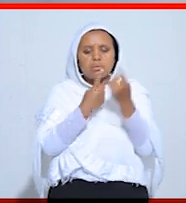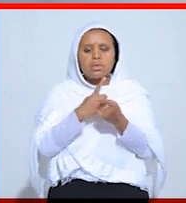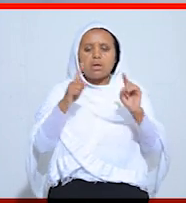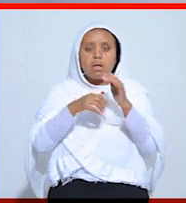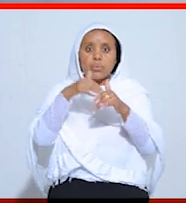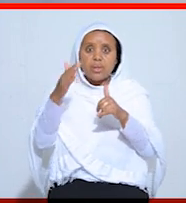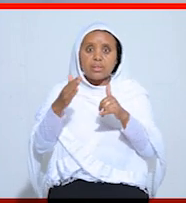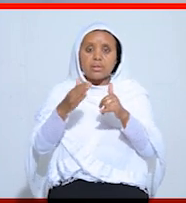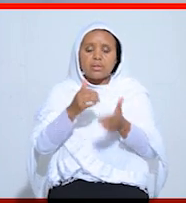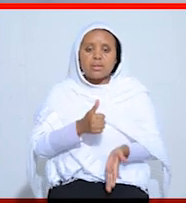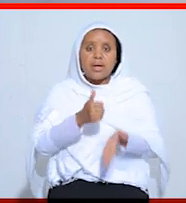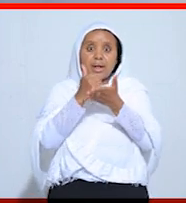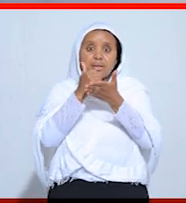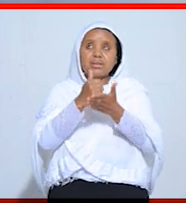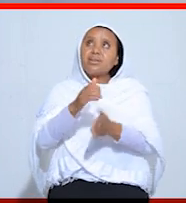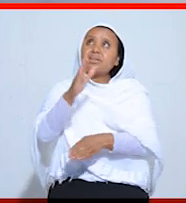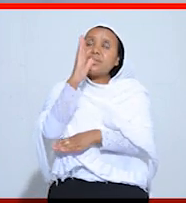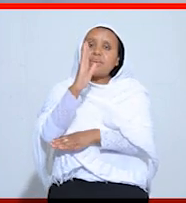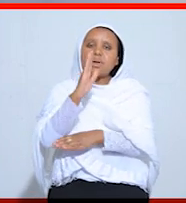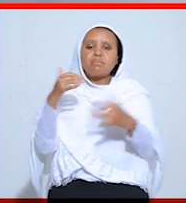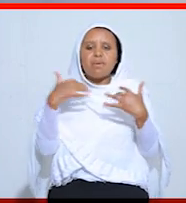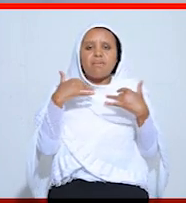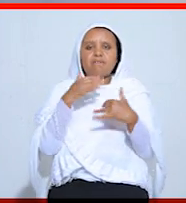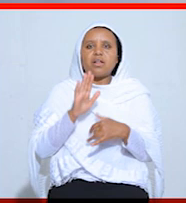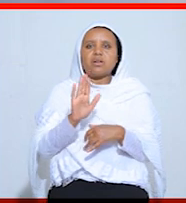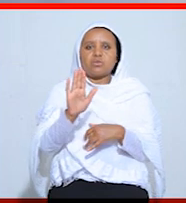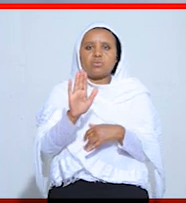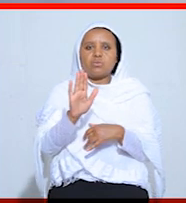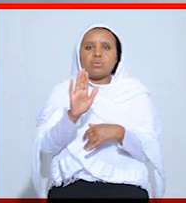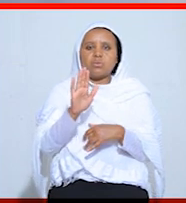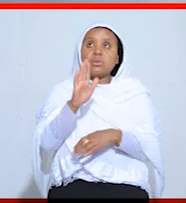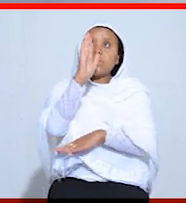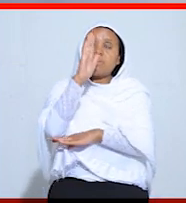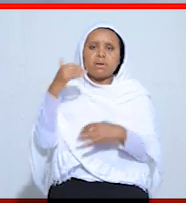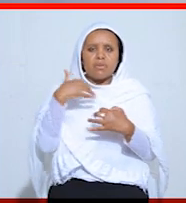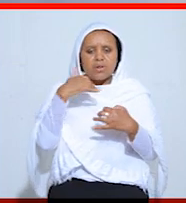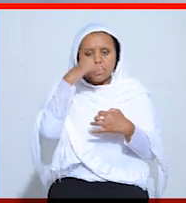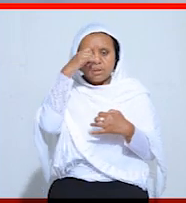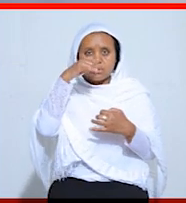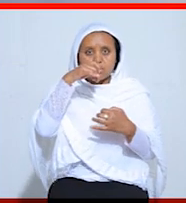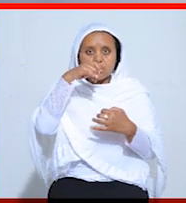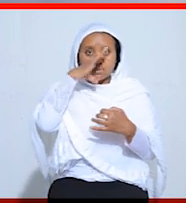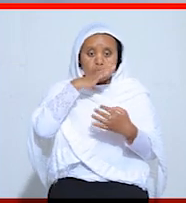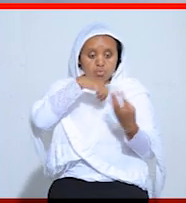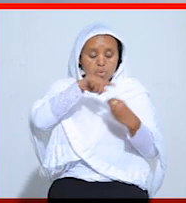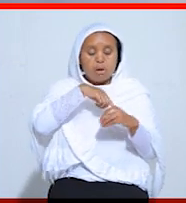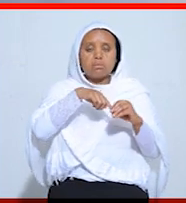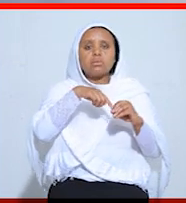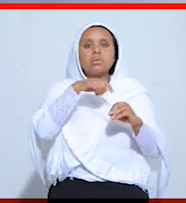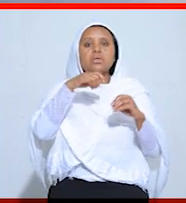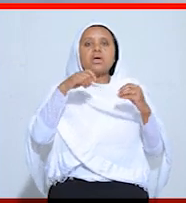ነፃ ያወጣት የታደጋት እግዚአብሔርን በመፍራታቸው ነው። እግዚአብሔርን በሚፈራ ዙሪያ የእግዚአብሔር መልአክ